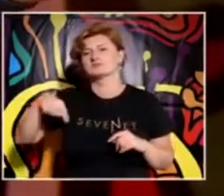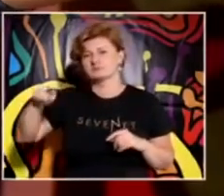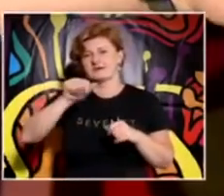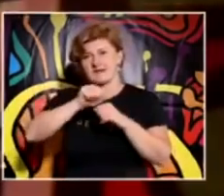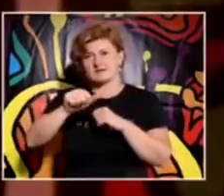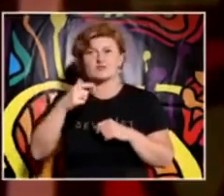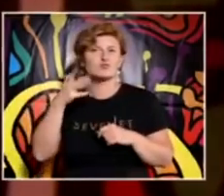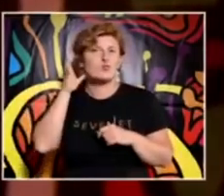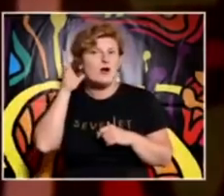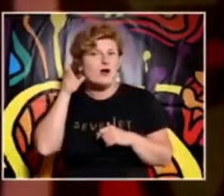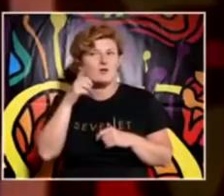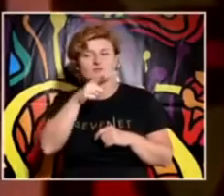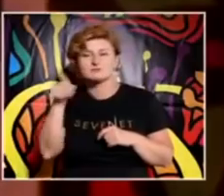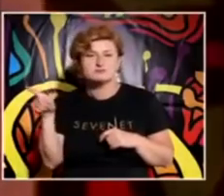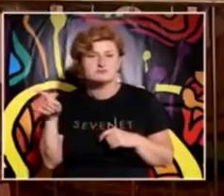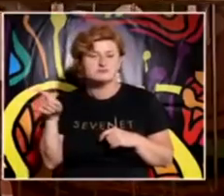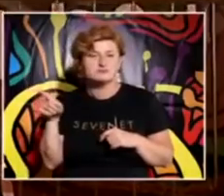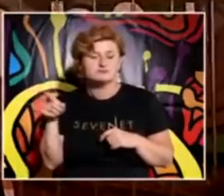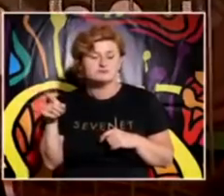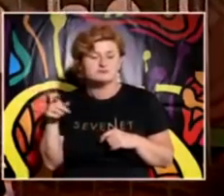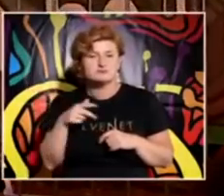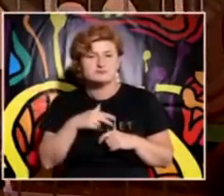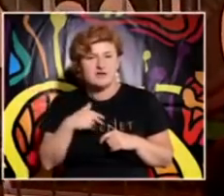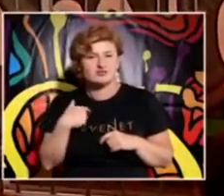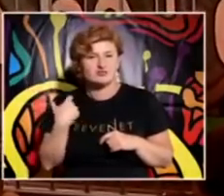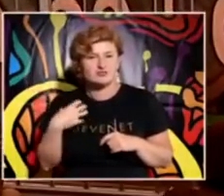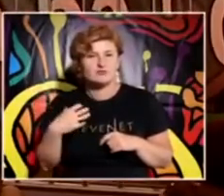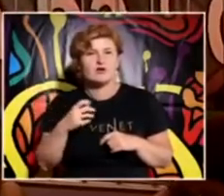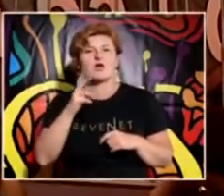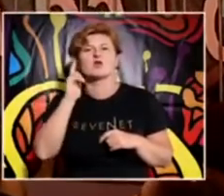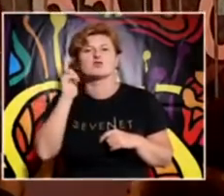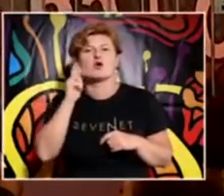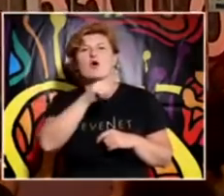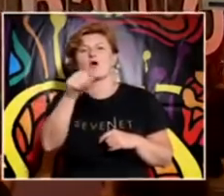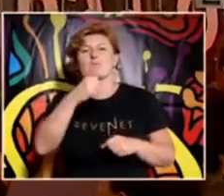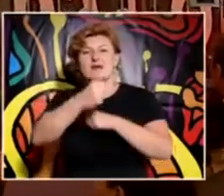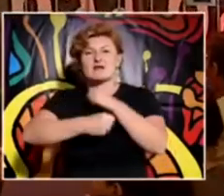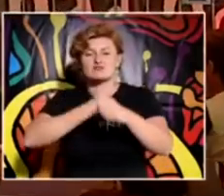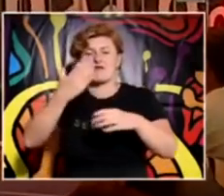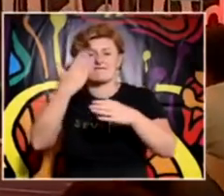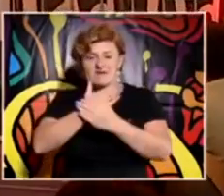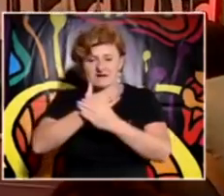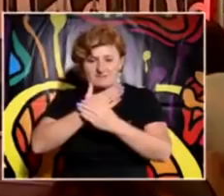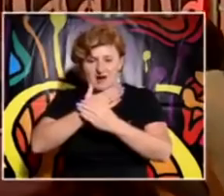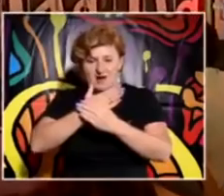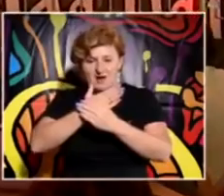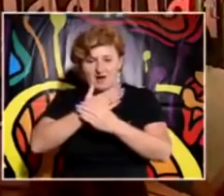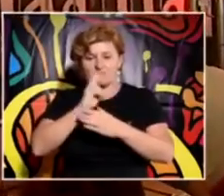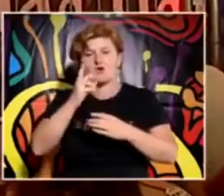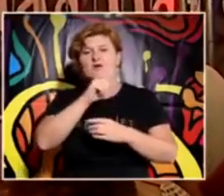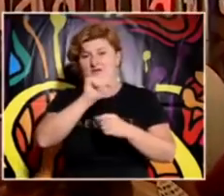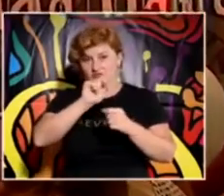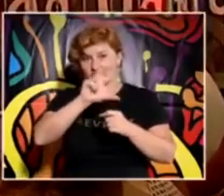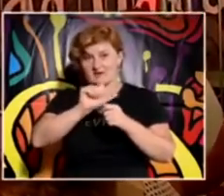i poznając przez ostatnie minuty naszych bohaterów, kto zrobił tak jak Sabina, pracował w korporacji, dobrze mu płacili, wstał i wyszedł, ręka do góry?